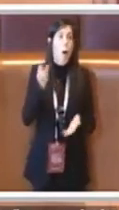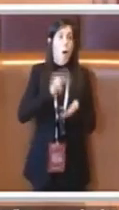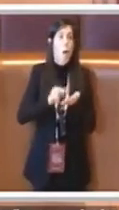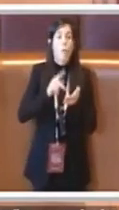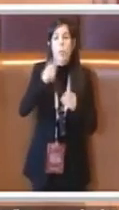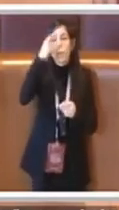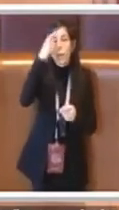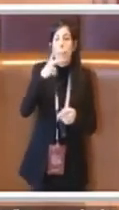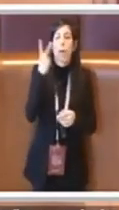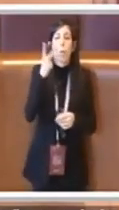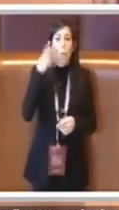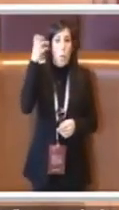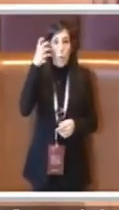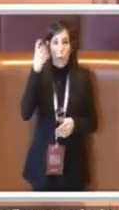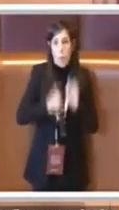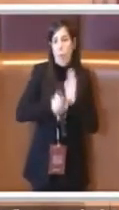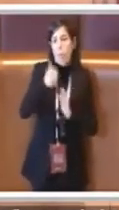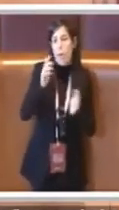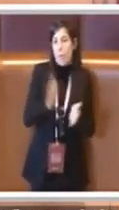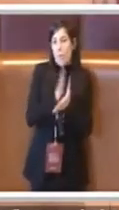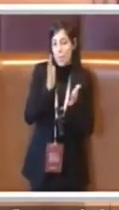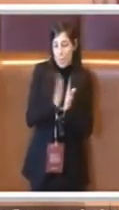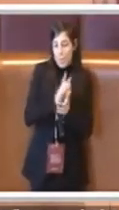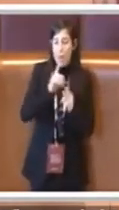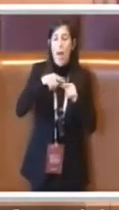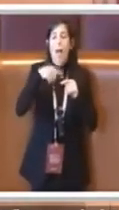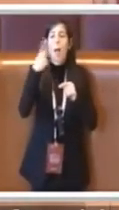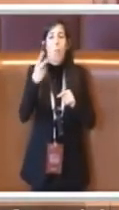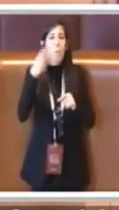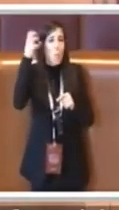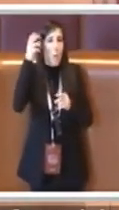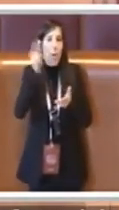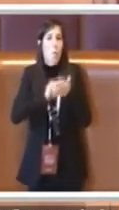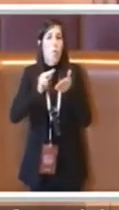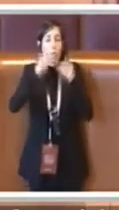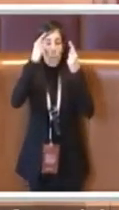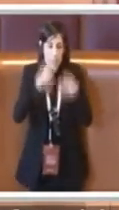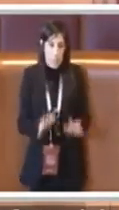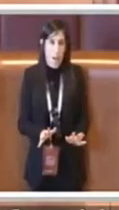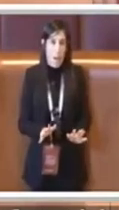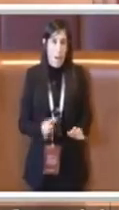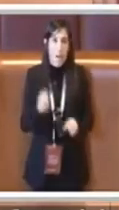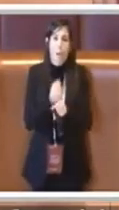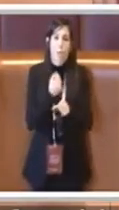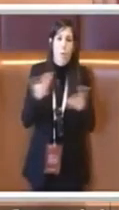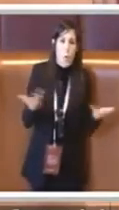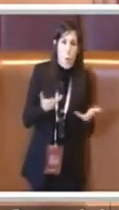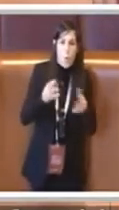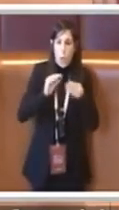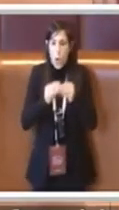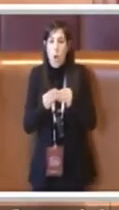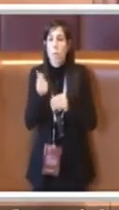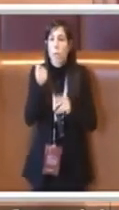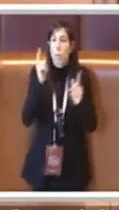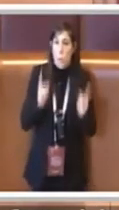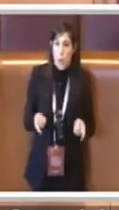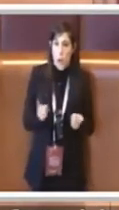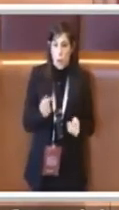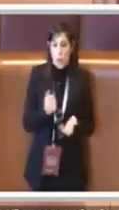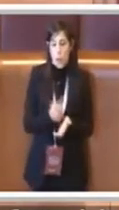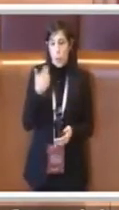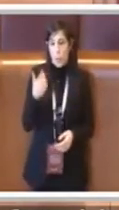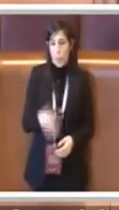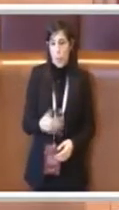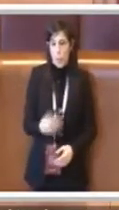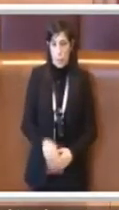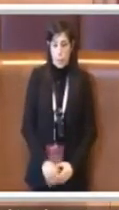sappiano il 2 gennaio, perché il 1º gennaio è festa, sappiano il 2 gennaio già su cosa devono lavorare e con quali risorse